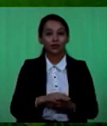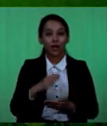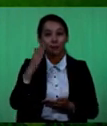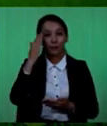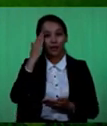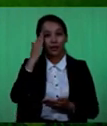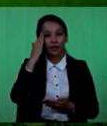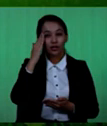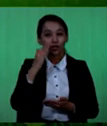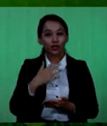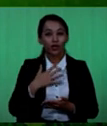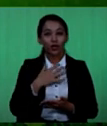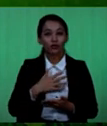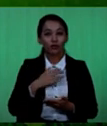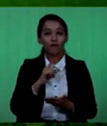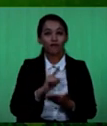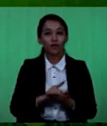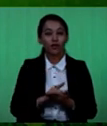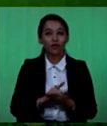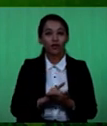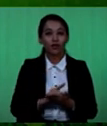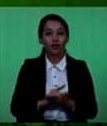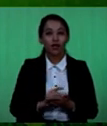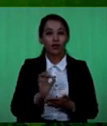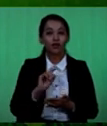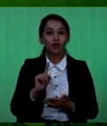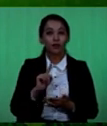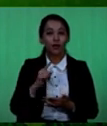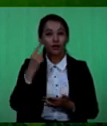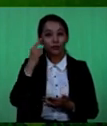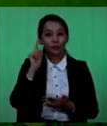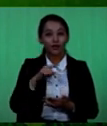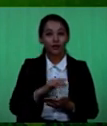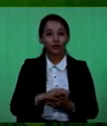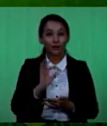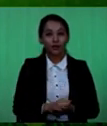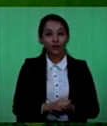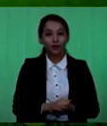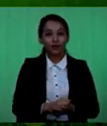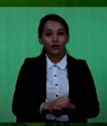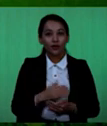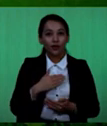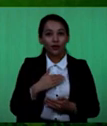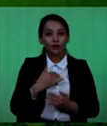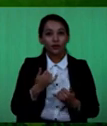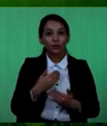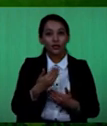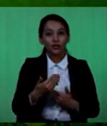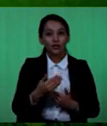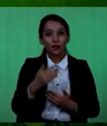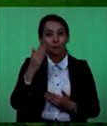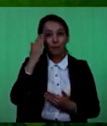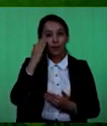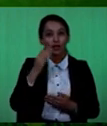miyaning asosiy faoliyati haqida siz tushunchaga ega bo'ldingiz, to'g'rimi? Hozir men sizlarga